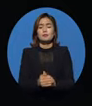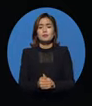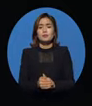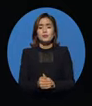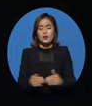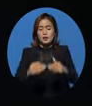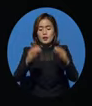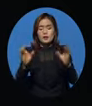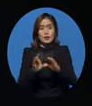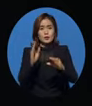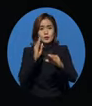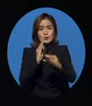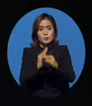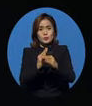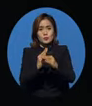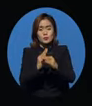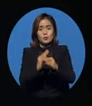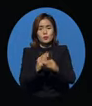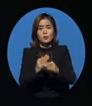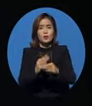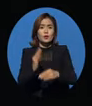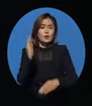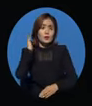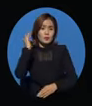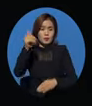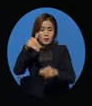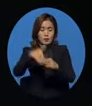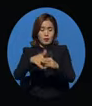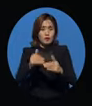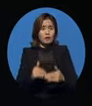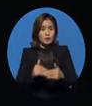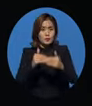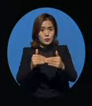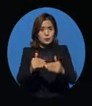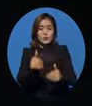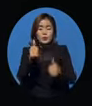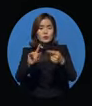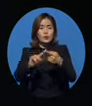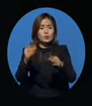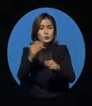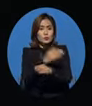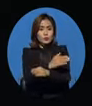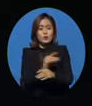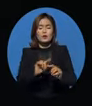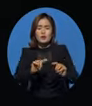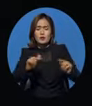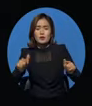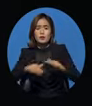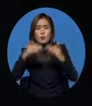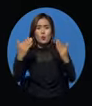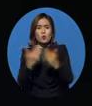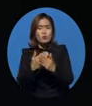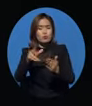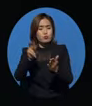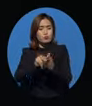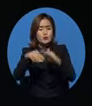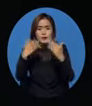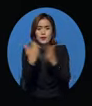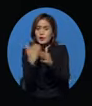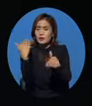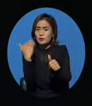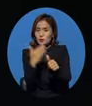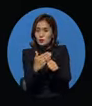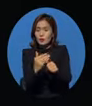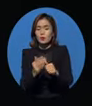다울 중심으로 대선을 지르게 씁니다 경선 단계에서부터 이른바 캠프 정책 싹을 자르고 국정